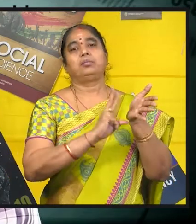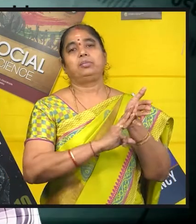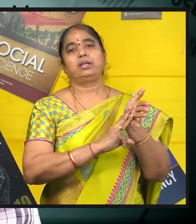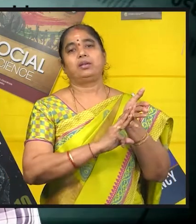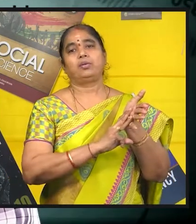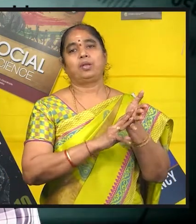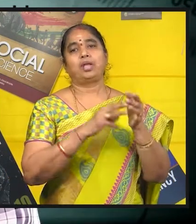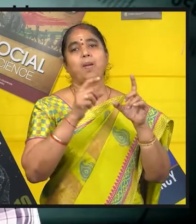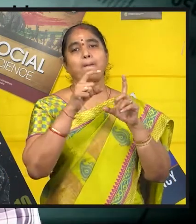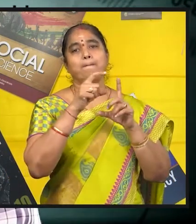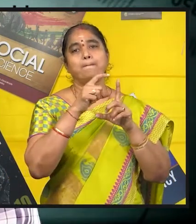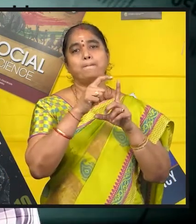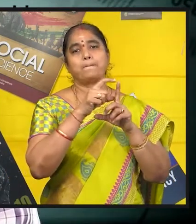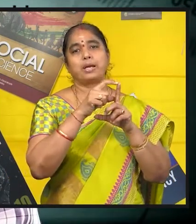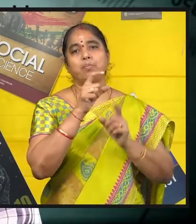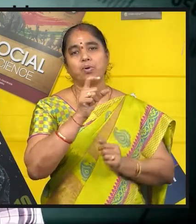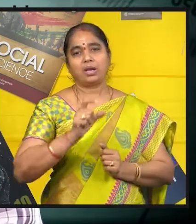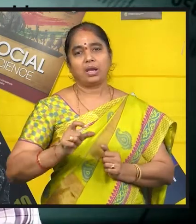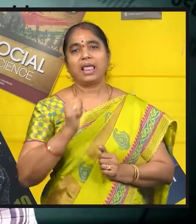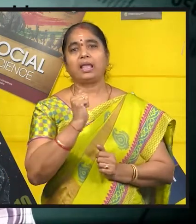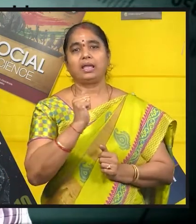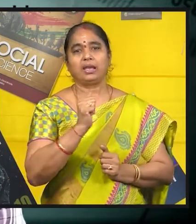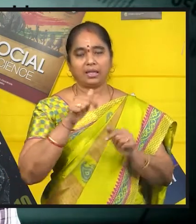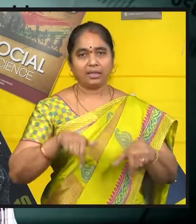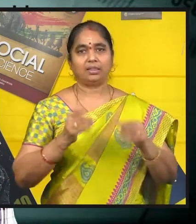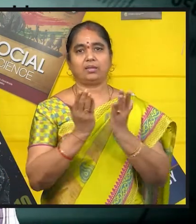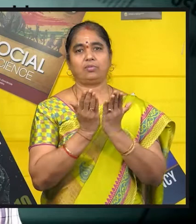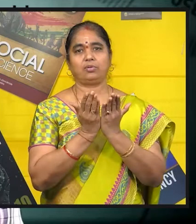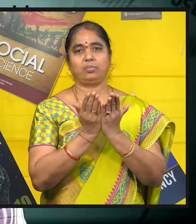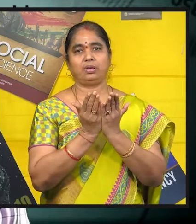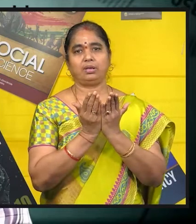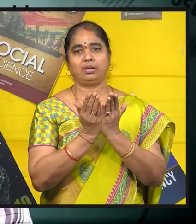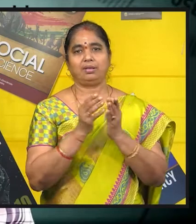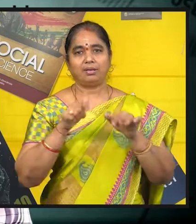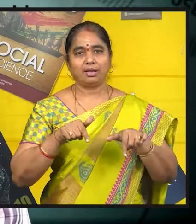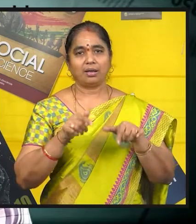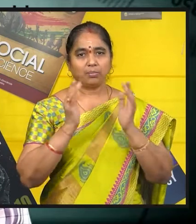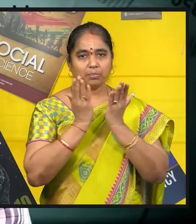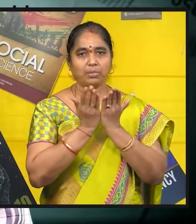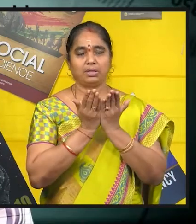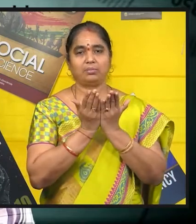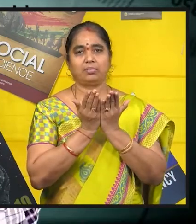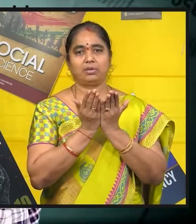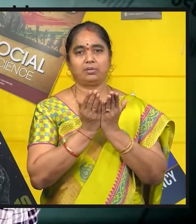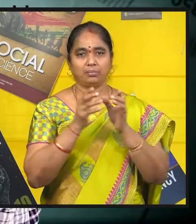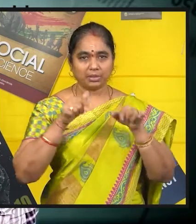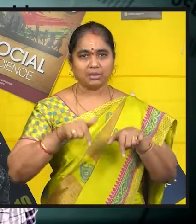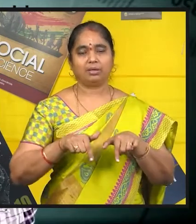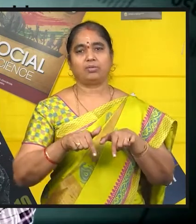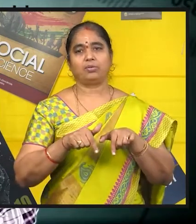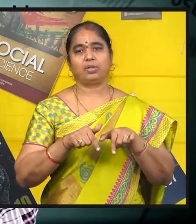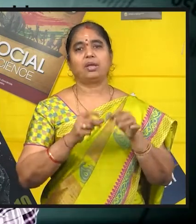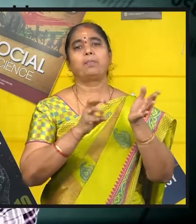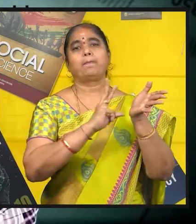தனிமங்களினுடைய பண்புகள் என்ன என்பதனையும் இந்த வகுப்பிலே நாம் கற்றுக்கொள்ளப் போகிறோம். இதில்